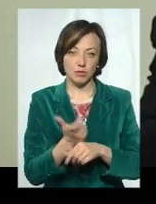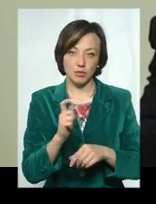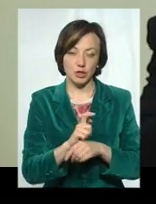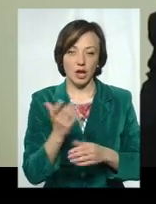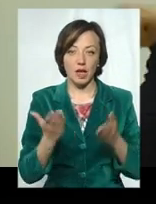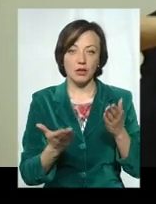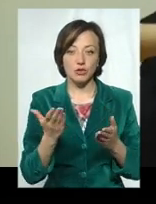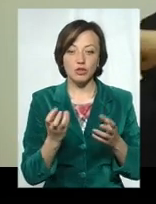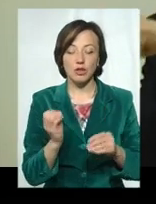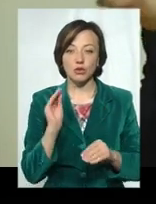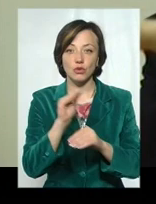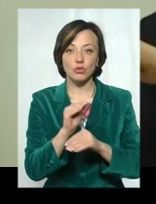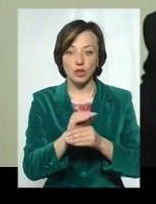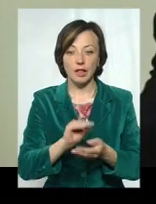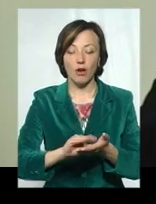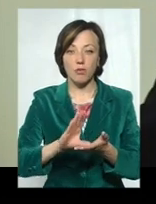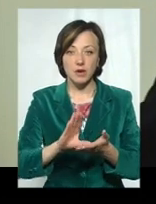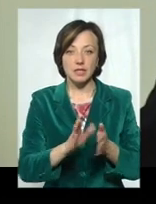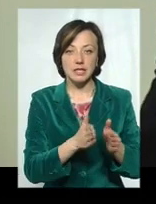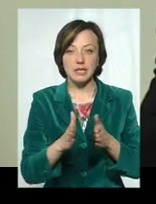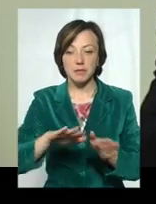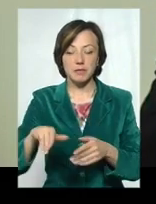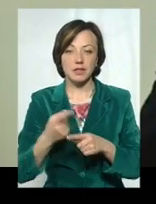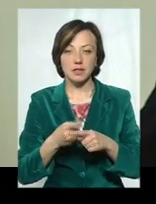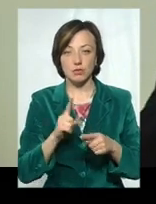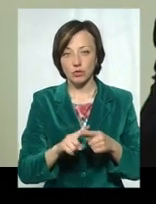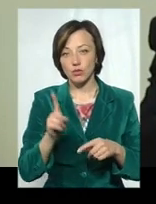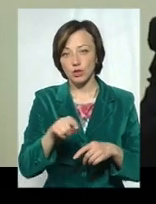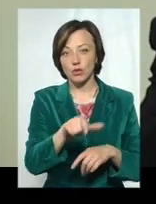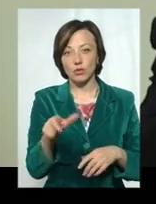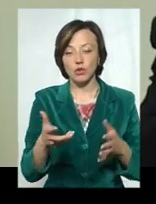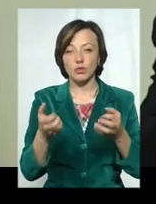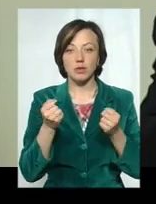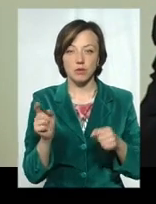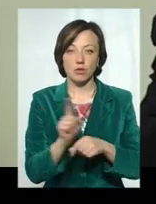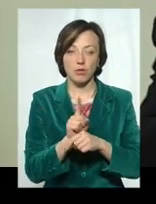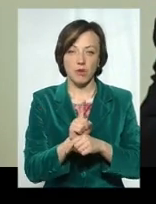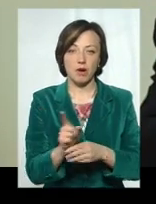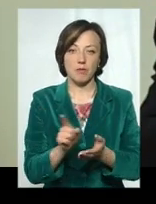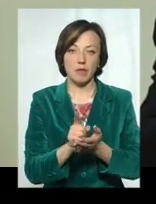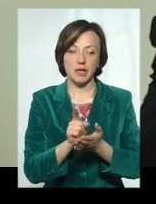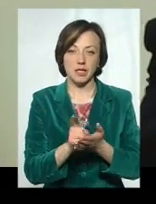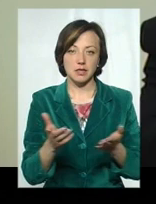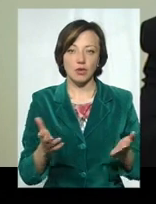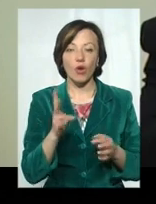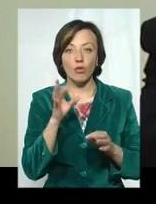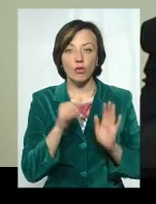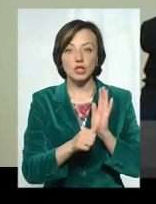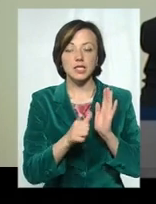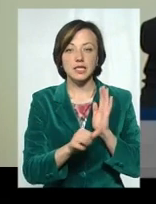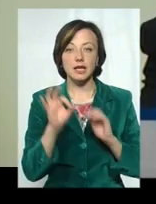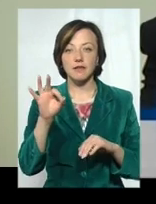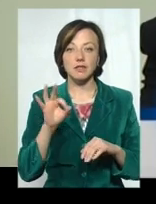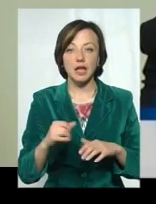А якщо ми ще долучимо туди і накопичувальну систему після цього, от тоді люди будуть отримувати гідну пенсію. Но